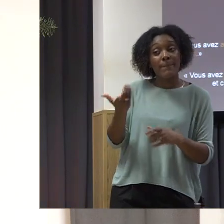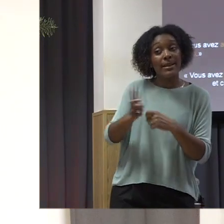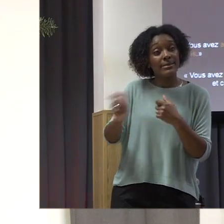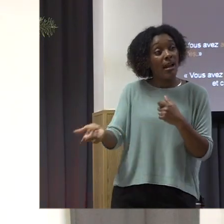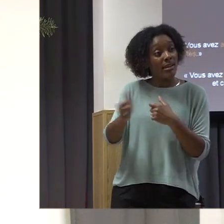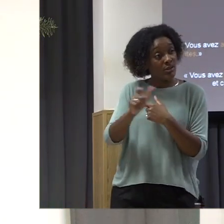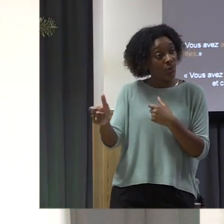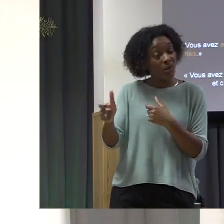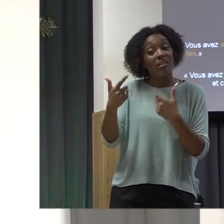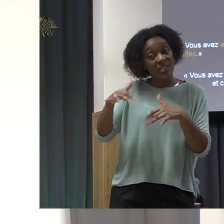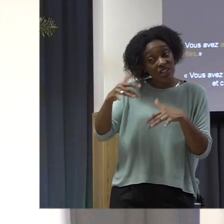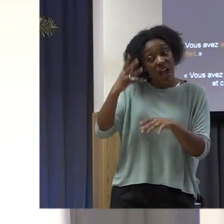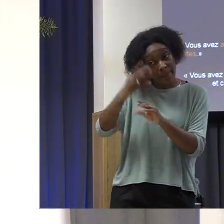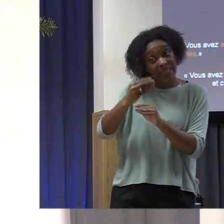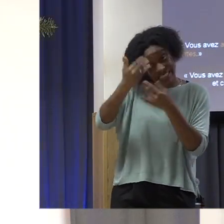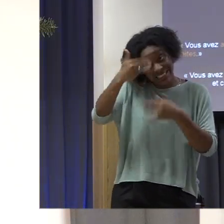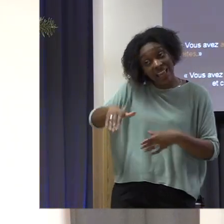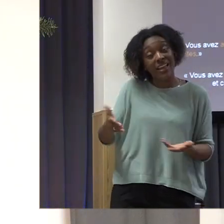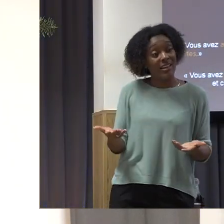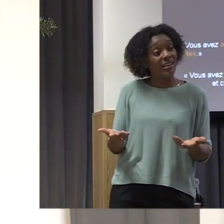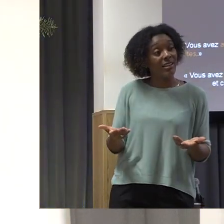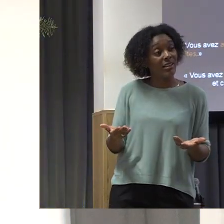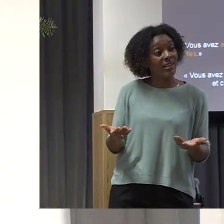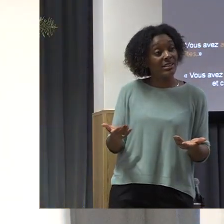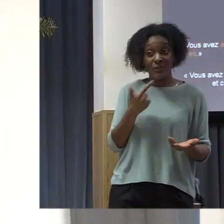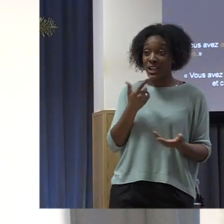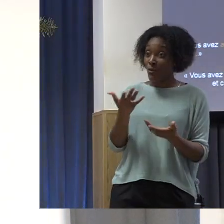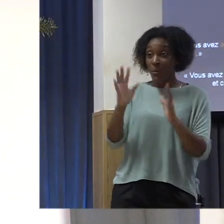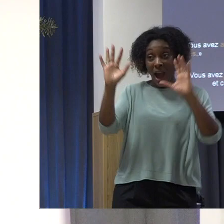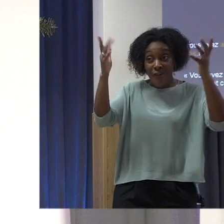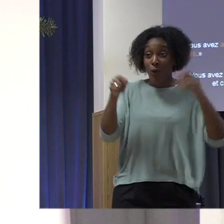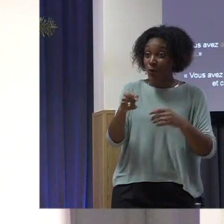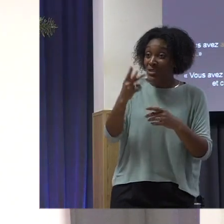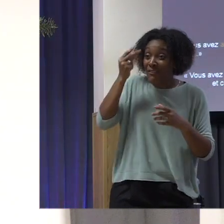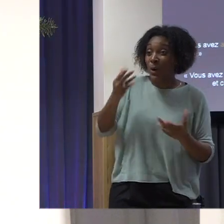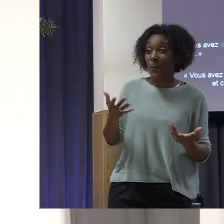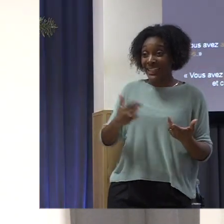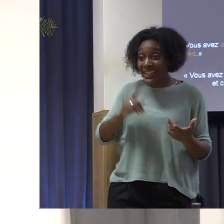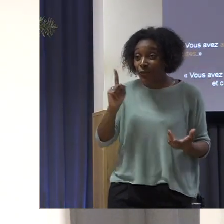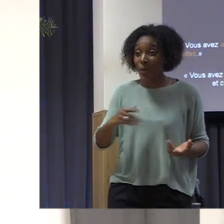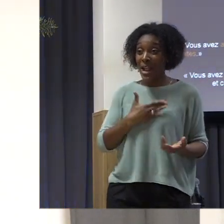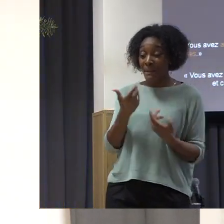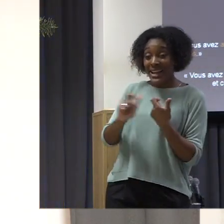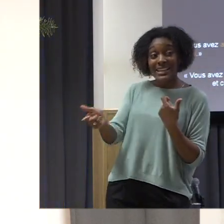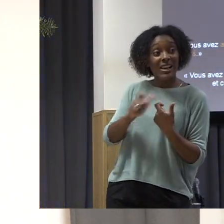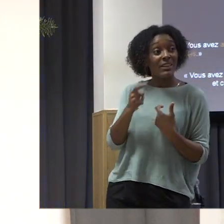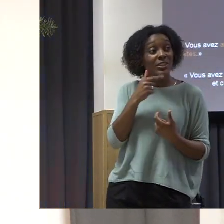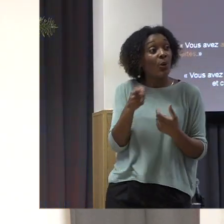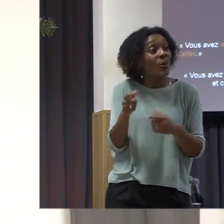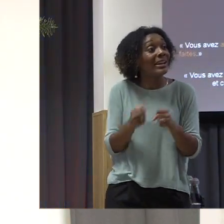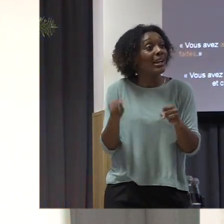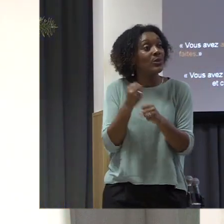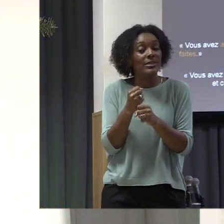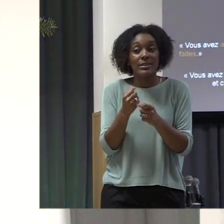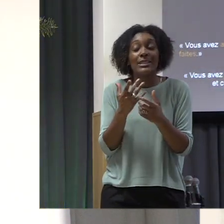aimer les uns les autres. Ils ont appris à manifester, à développer de l'amour fraternel.